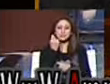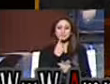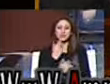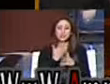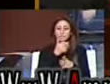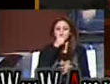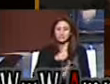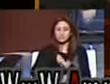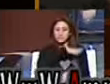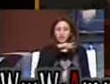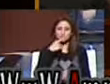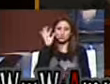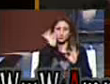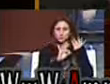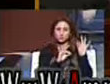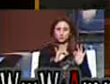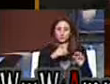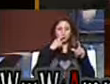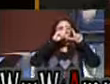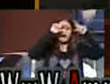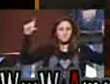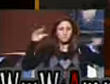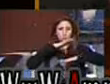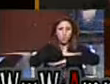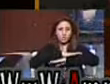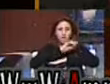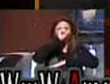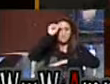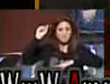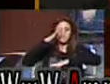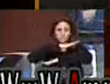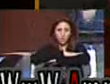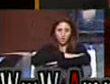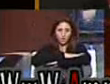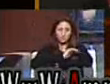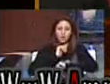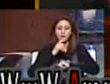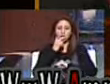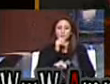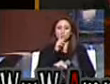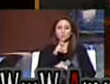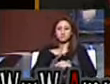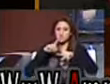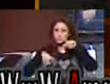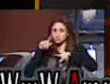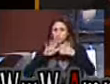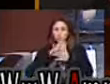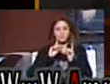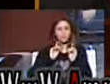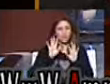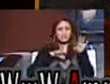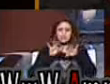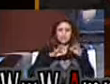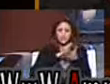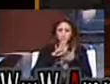تعبيرا عن غضبهم، شايلين لافتات محترمة جدا شعراتها زي ما حضراتكم شفتوها، ما عندناش مشكلة مع أي حد، ما عندناش مشكلة سياسية مع